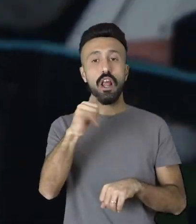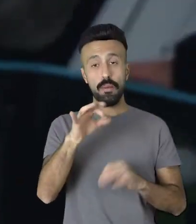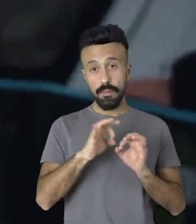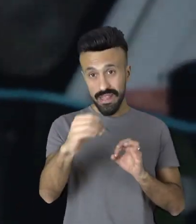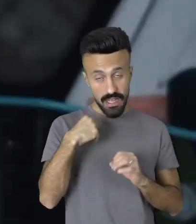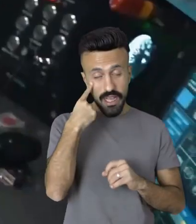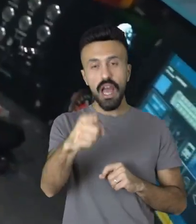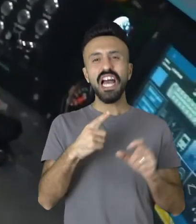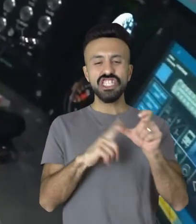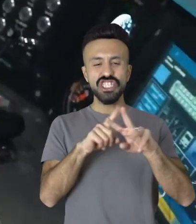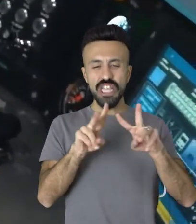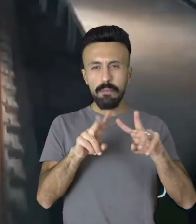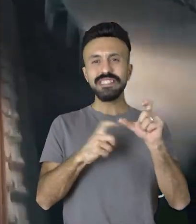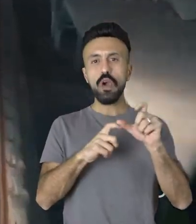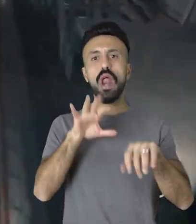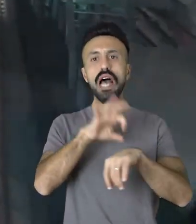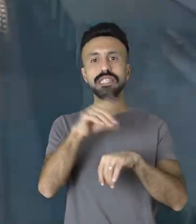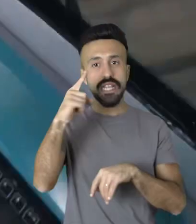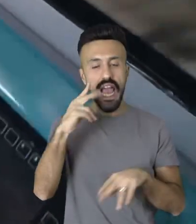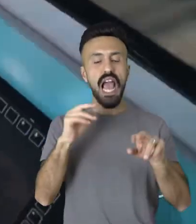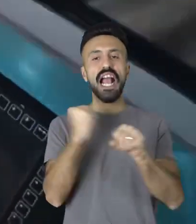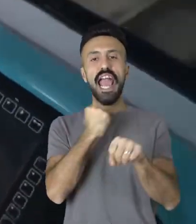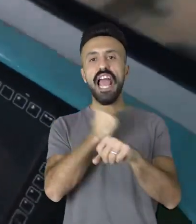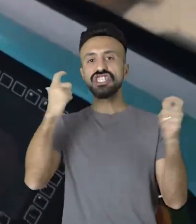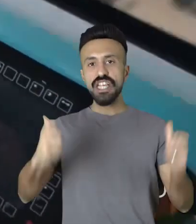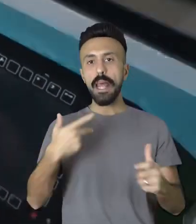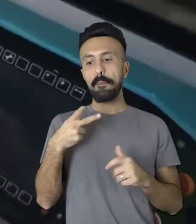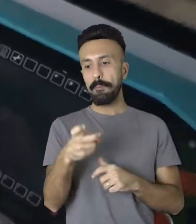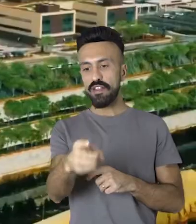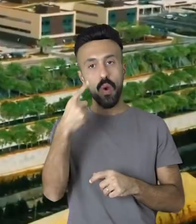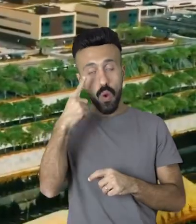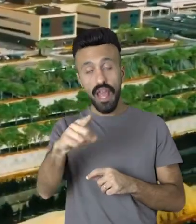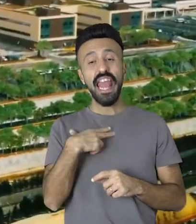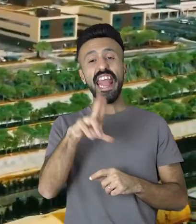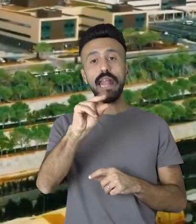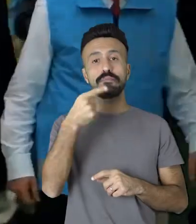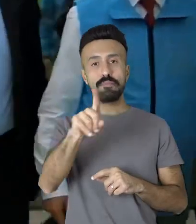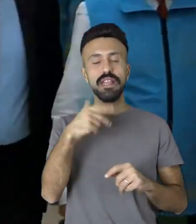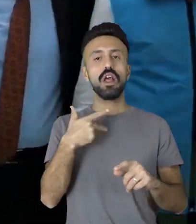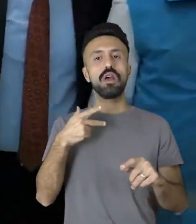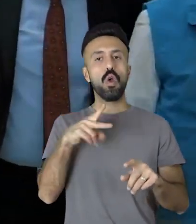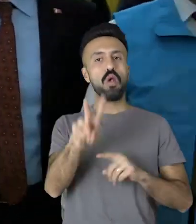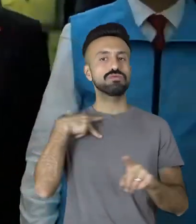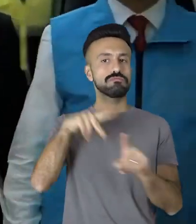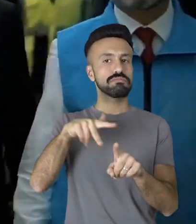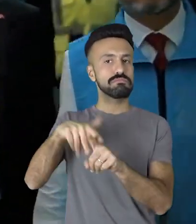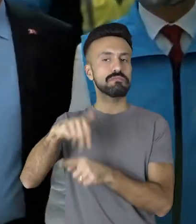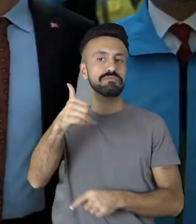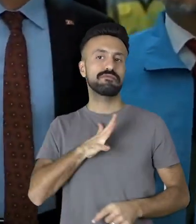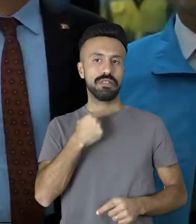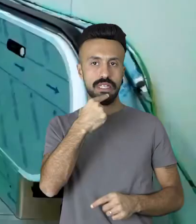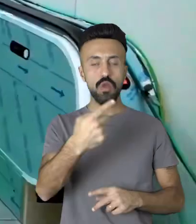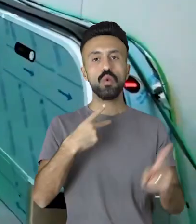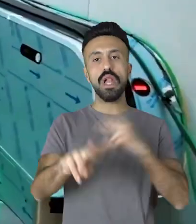kilometre olan Başakşehir, Çam ve Sakura Şehir Hastanesi, Kayaşehir Metro hattının saatte tek yönde 70 bin yolcu kapasitesine sahip